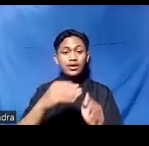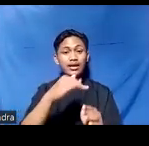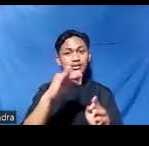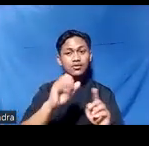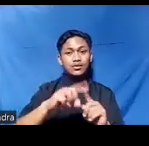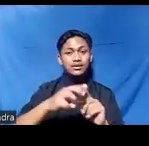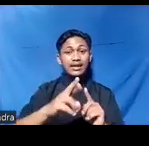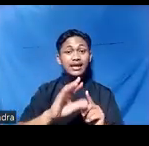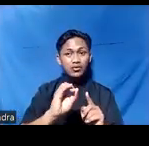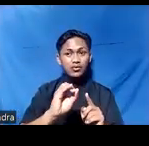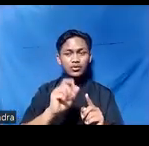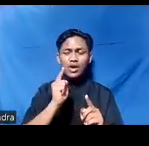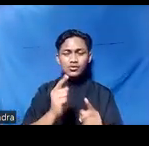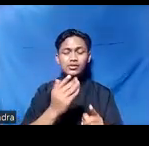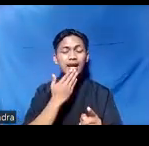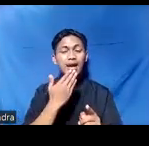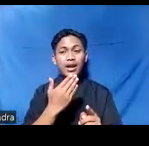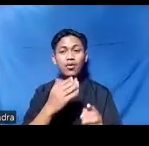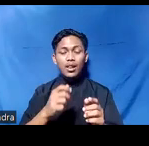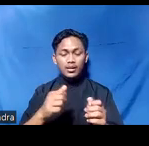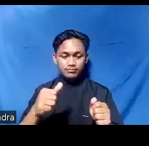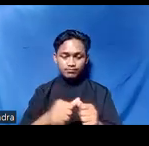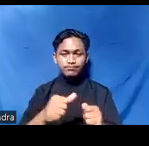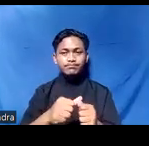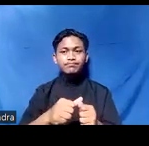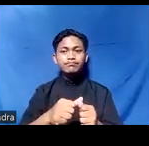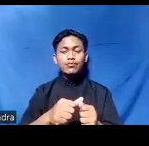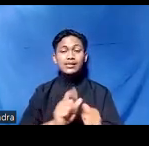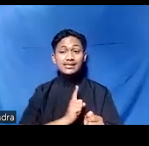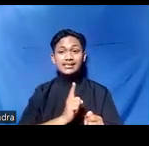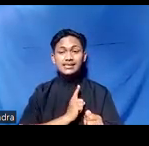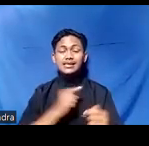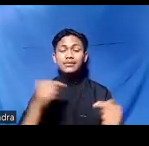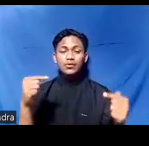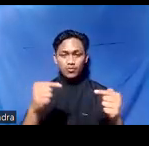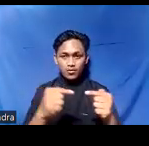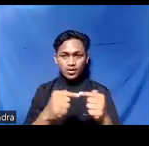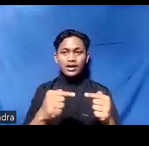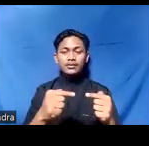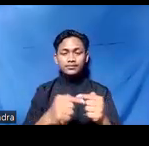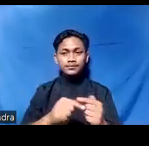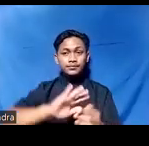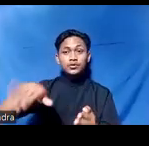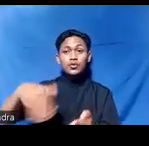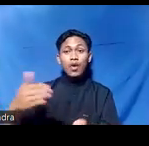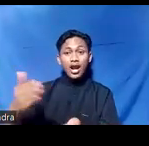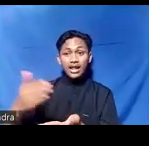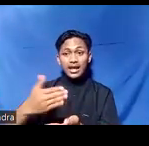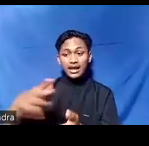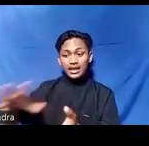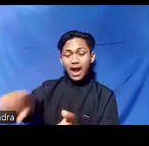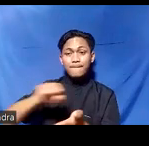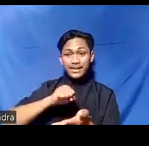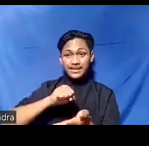ada panah hijau itu nanti fungsinya untuk mesin kronisasi jadi nanti semua data yang kita ambil nanti jika ingin